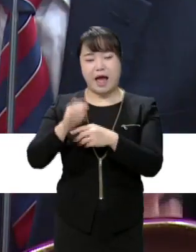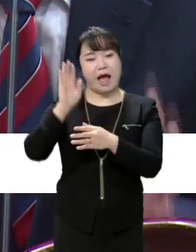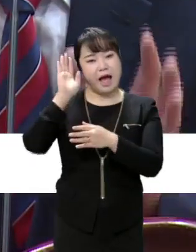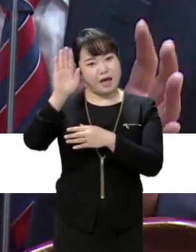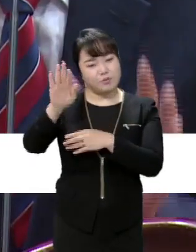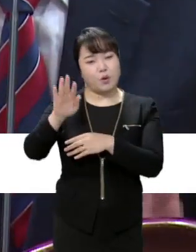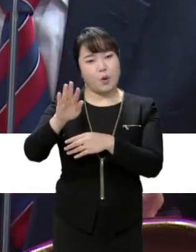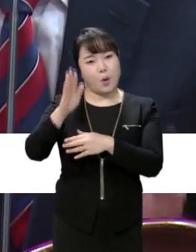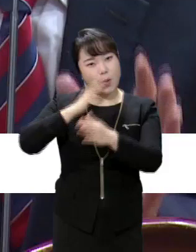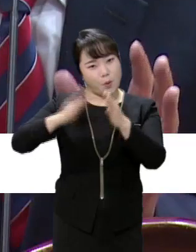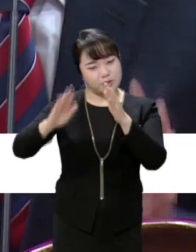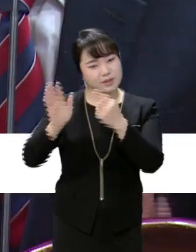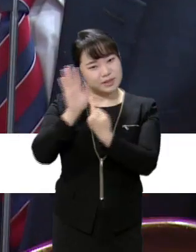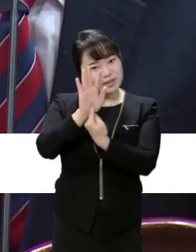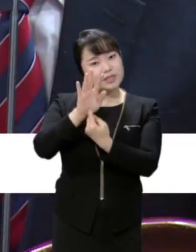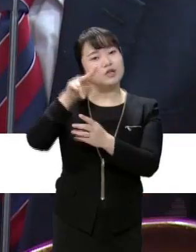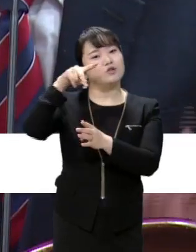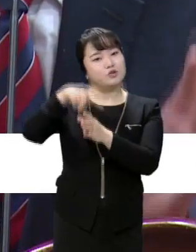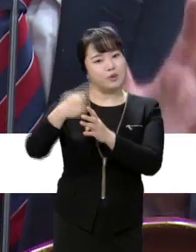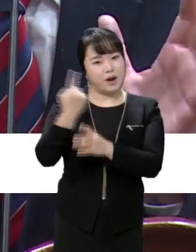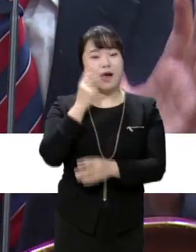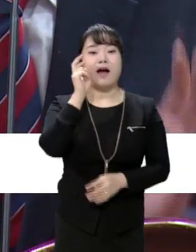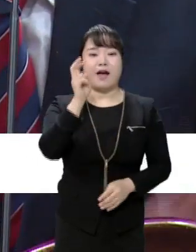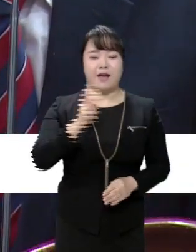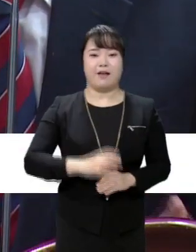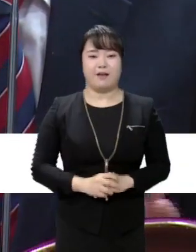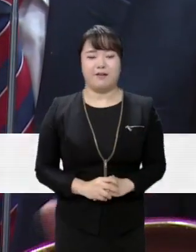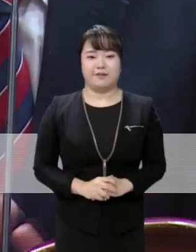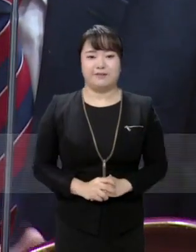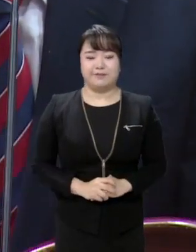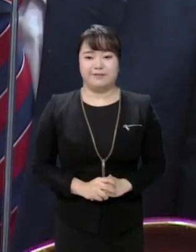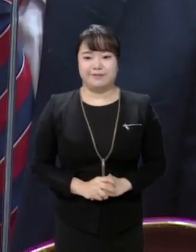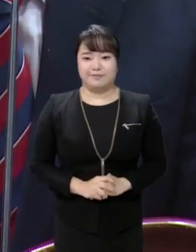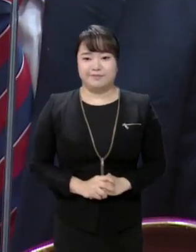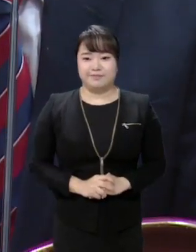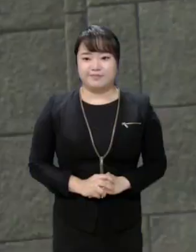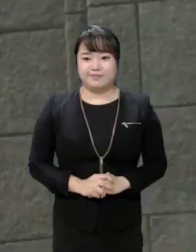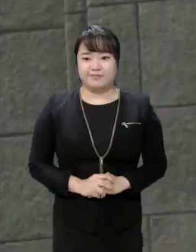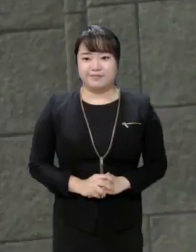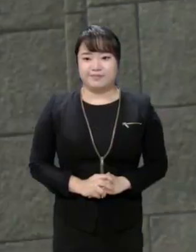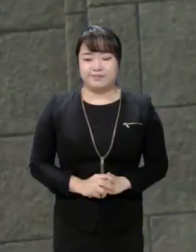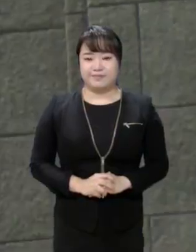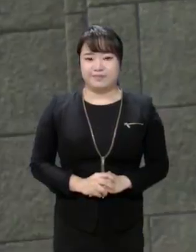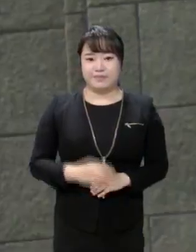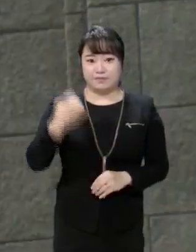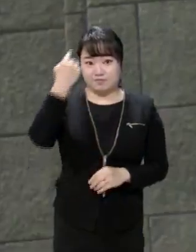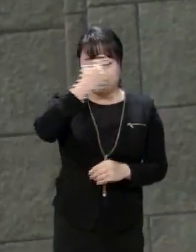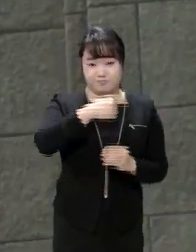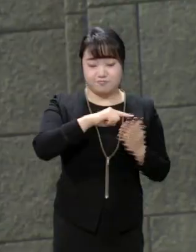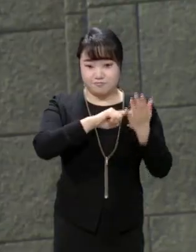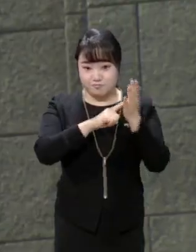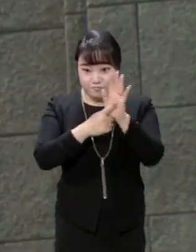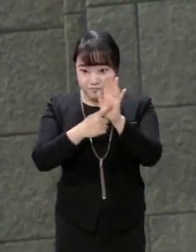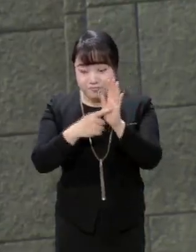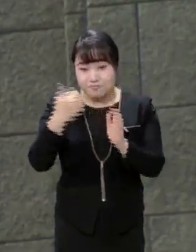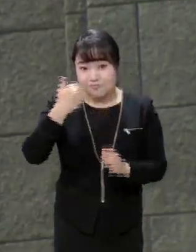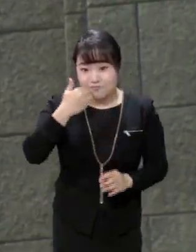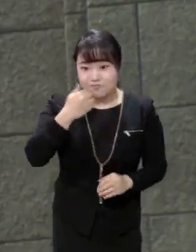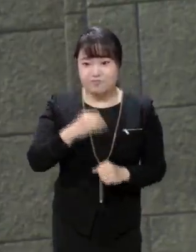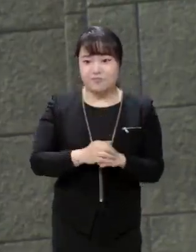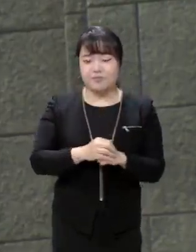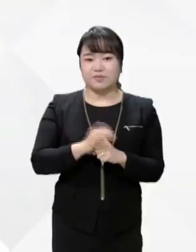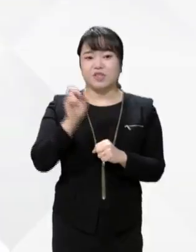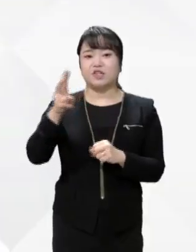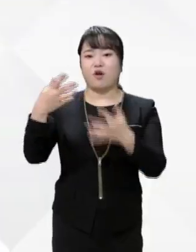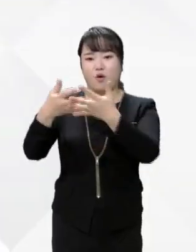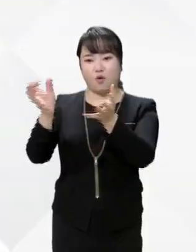공식적으로 출마 선언을 할 걸로 알려졌습니다 1 평에 우리는 인물들도 있습니다 여권에서는